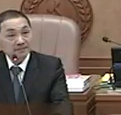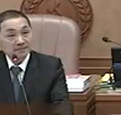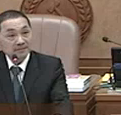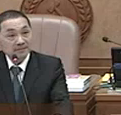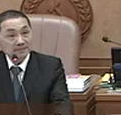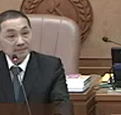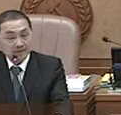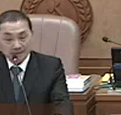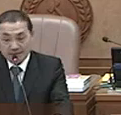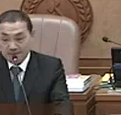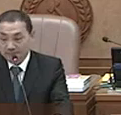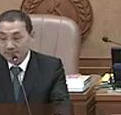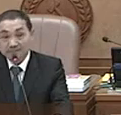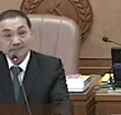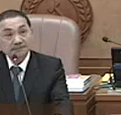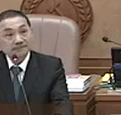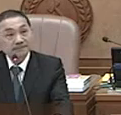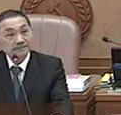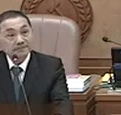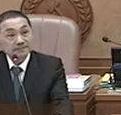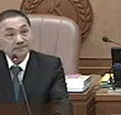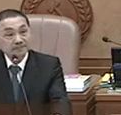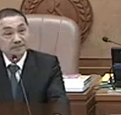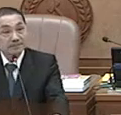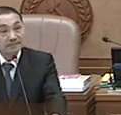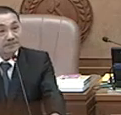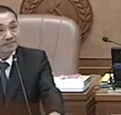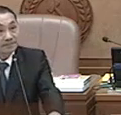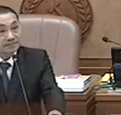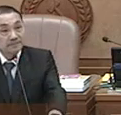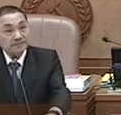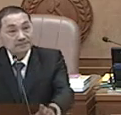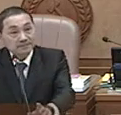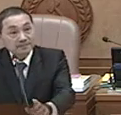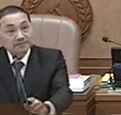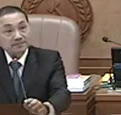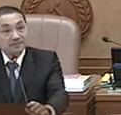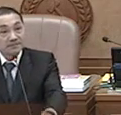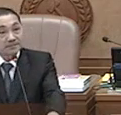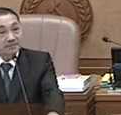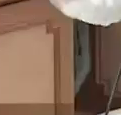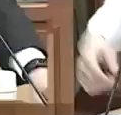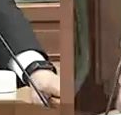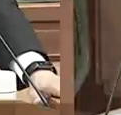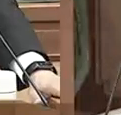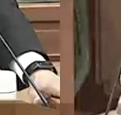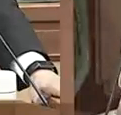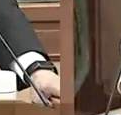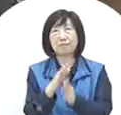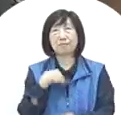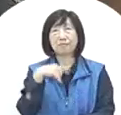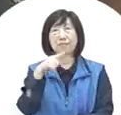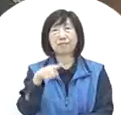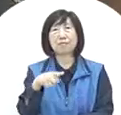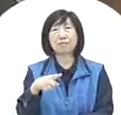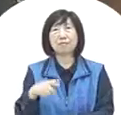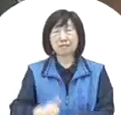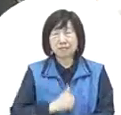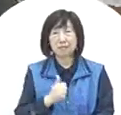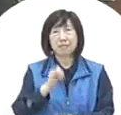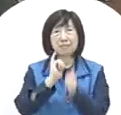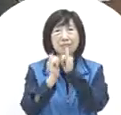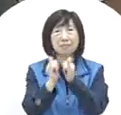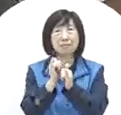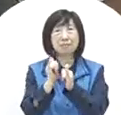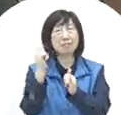个教育局长留着哦。市长，本小组提出的市政建言哦，都是反映民众真实的心声呐、啊，也